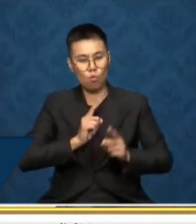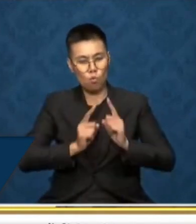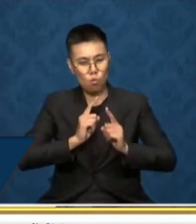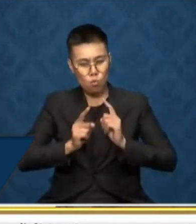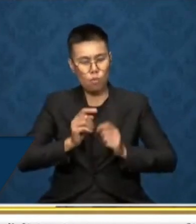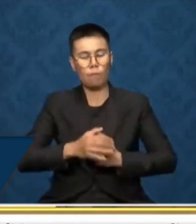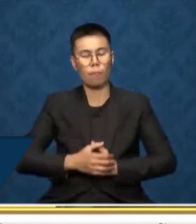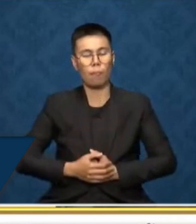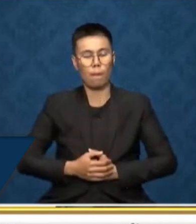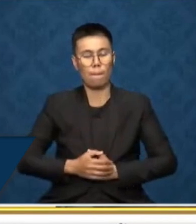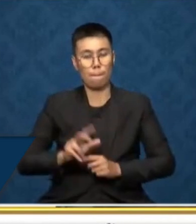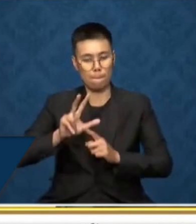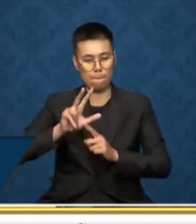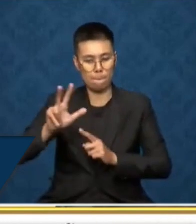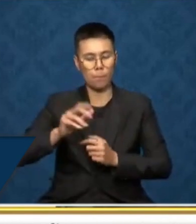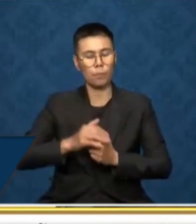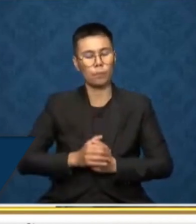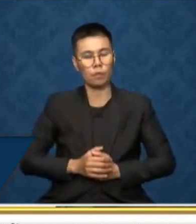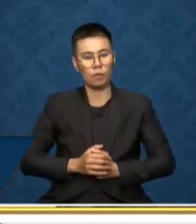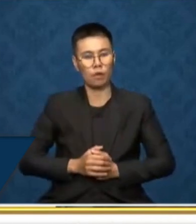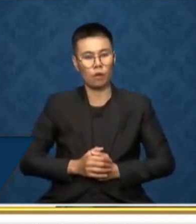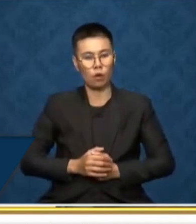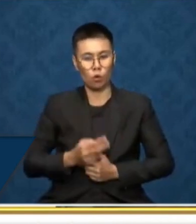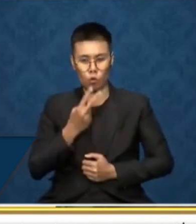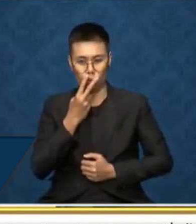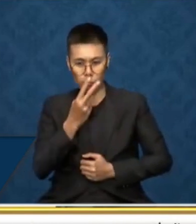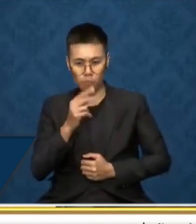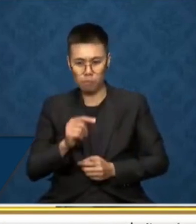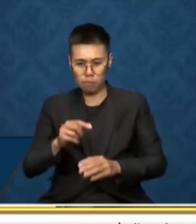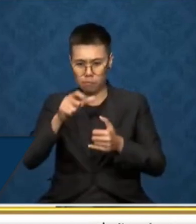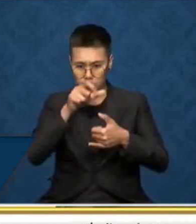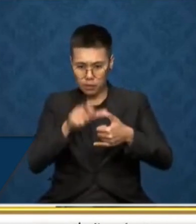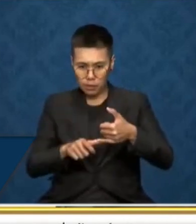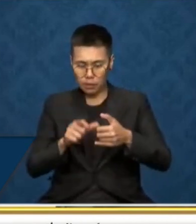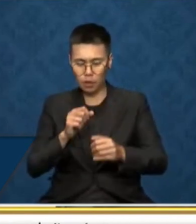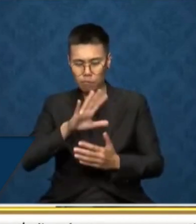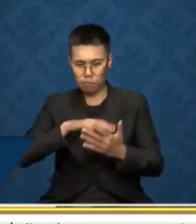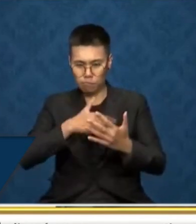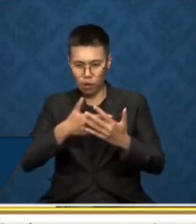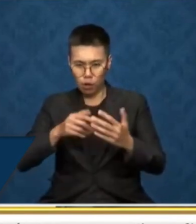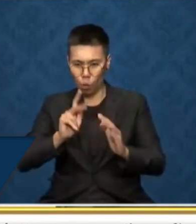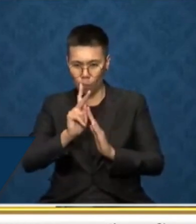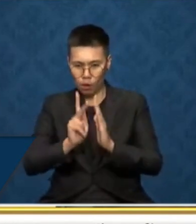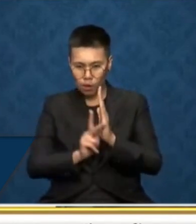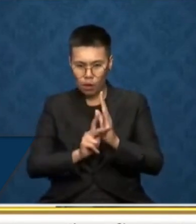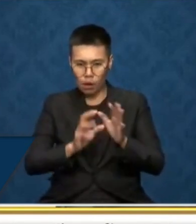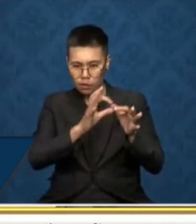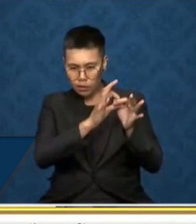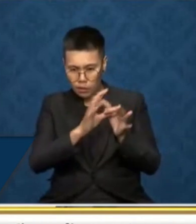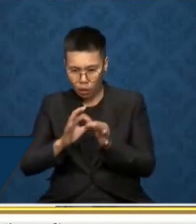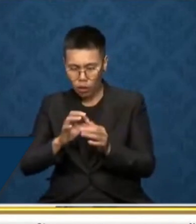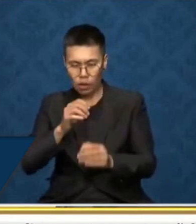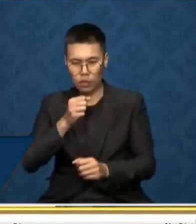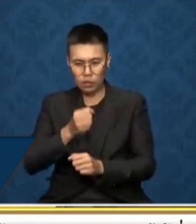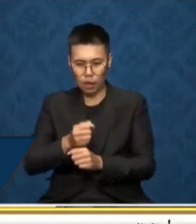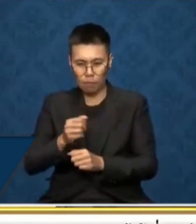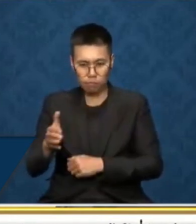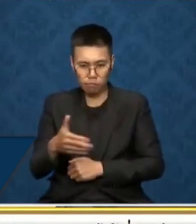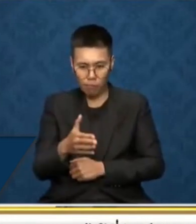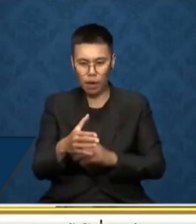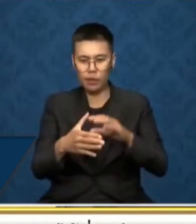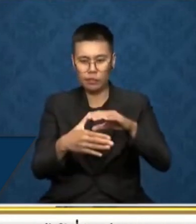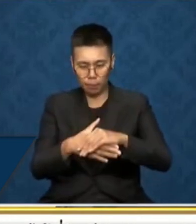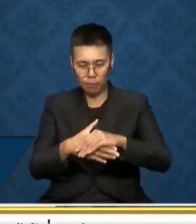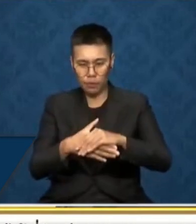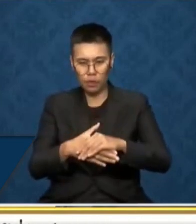3ครับท่านประธานครับก็คือการวิเคราะห์พฤติกรรมการทำประมงและการวางแบบแผนกฎหมายให้สอดคล้องกับการทำประมงโดยยึดหลัก